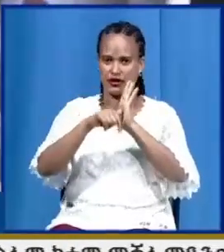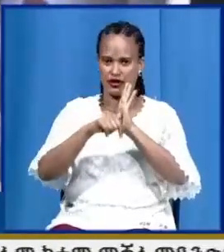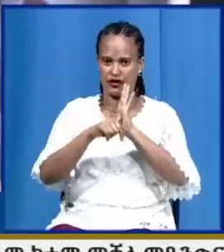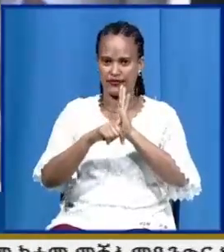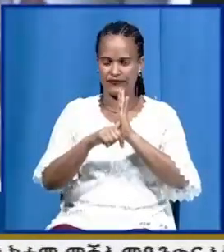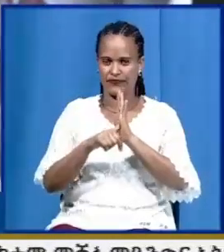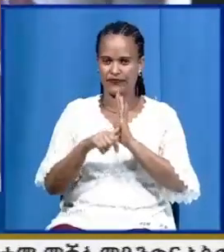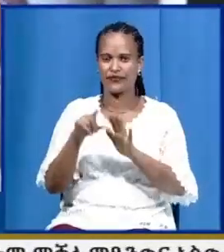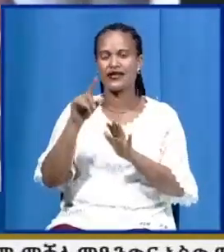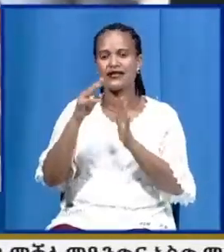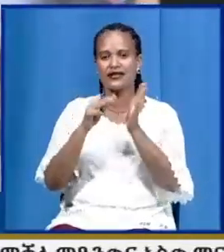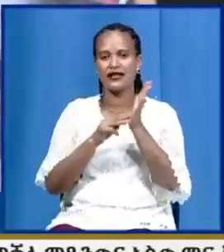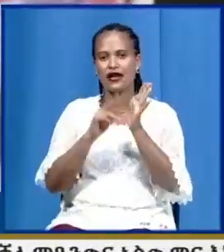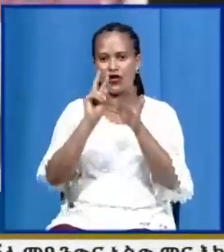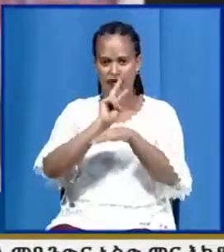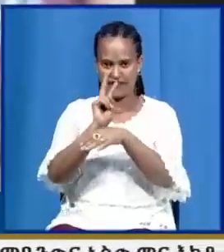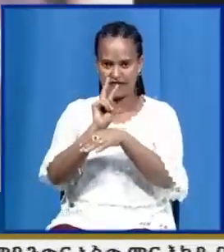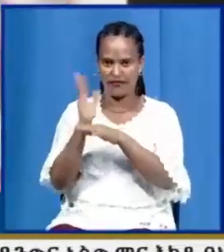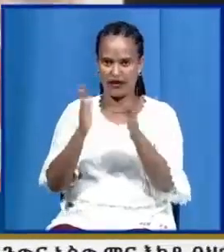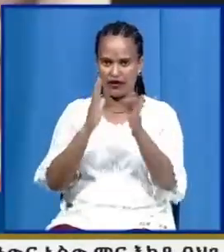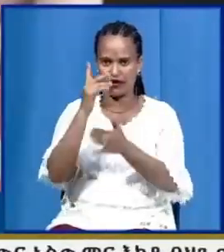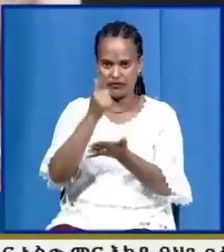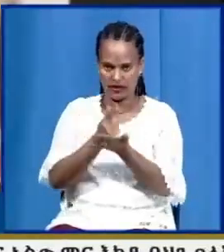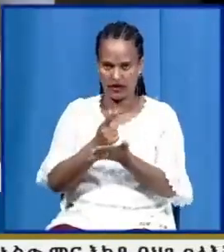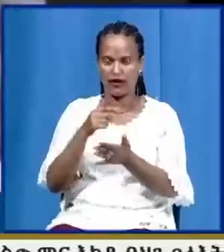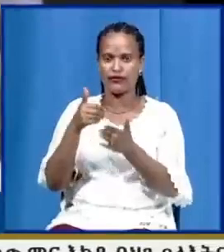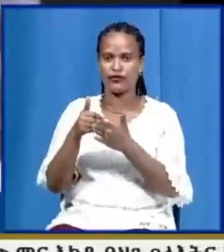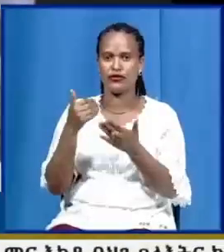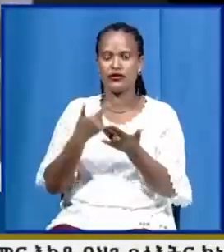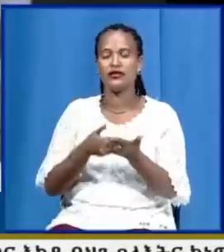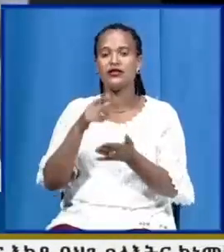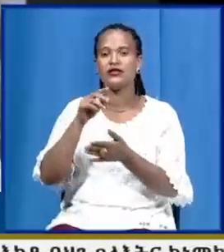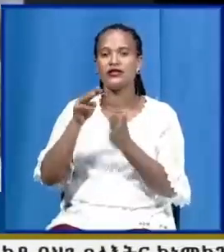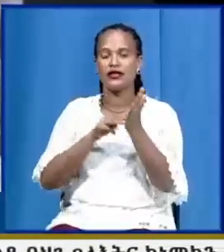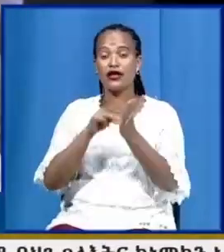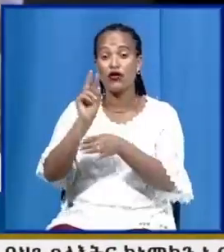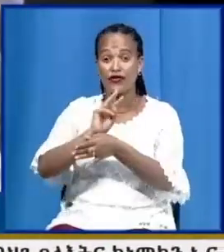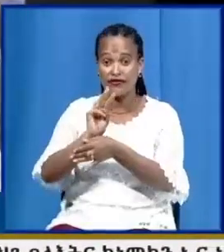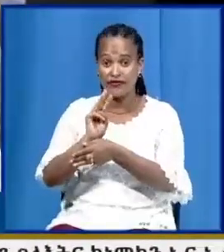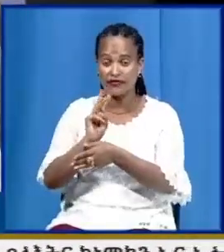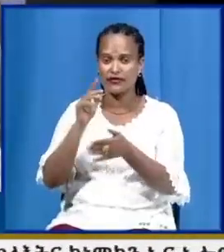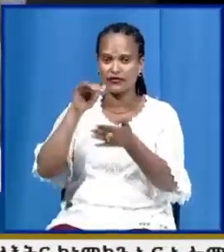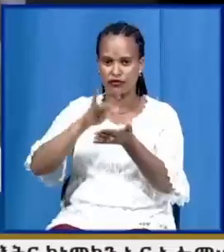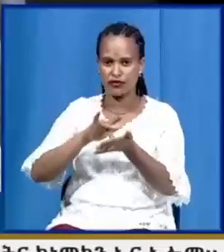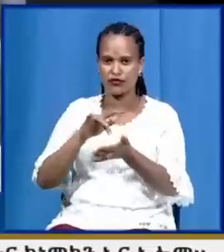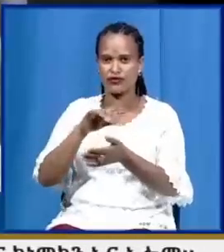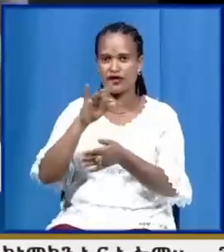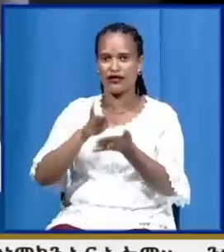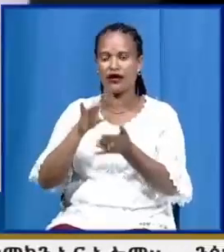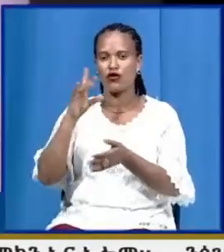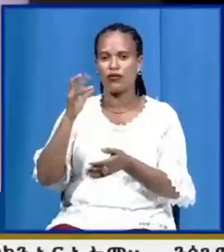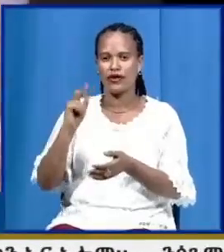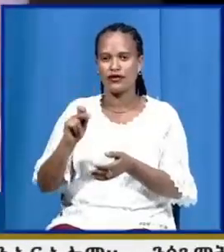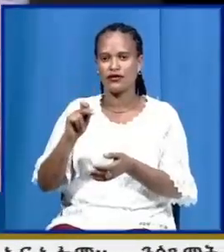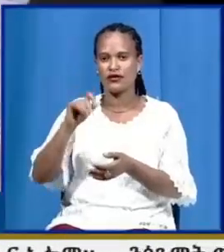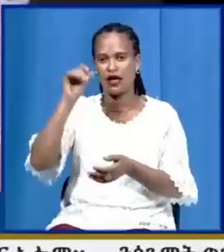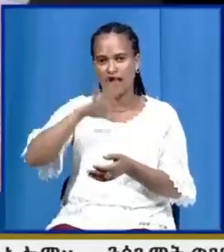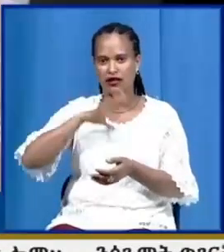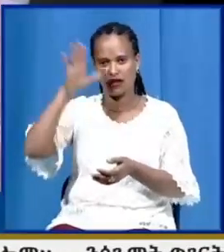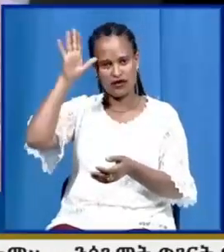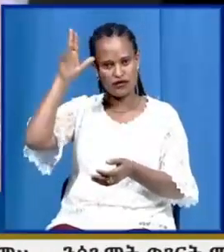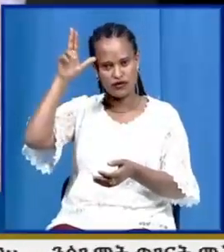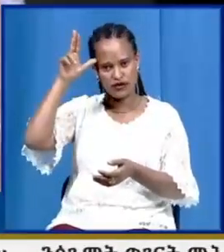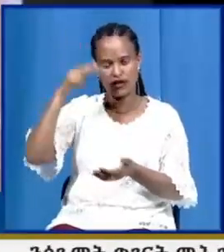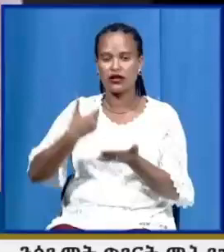1:15 ሰነዳዊ ፊልም ኣዳልዩ ንምረቕ ኣብቂዑ። ነቲ ሰነዳዊ ፊልም ዝመረቑ ኣባል ሴንትራል ኮማንድ ትግራይ ኣይተ ጌታቸው